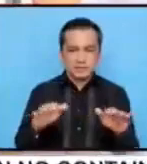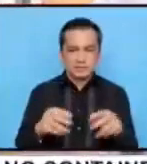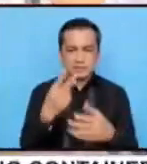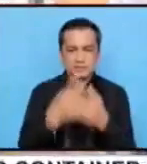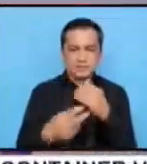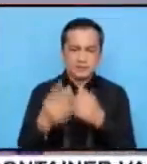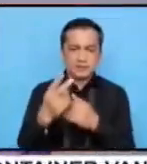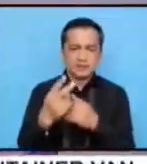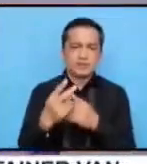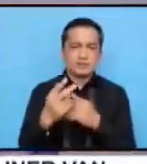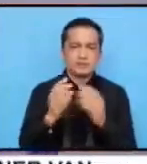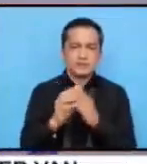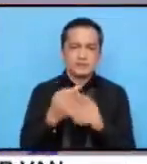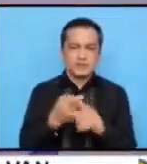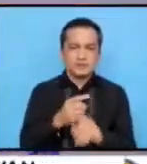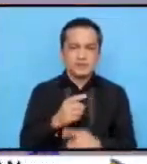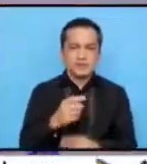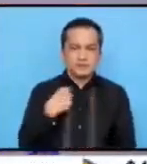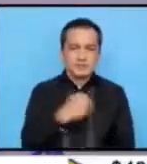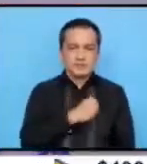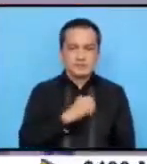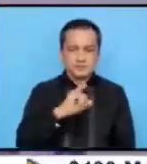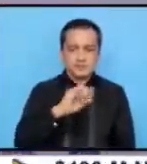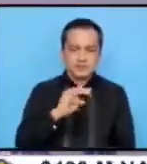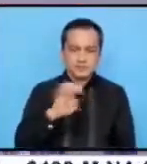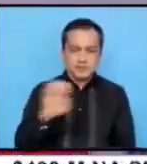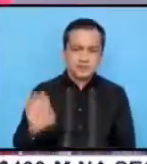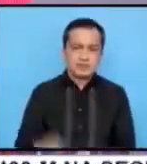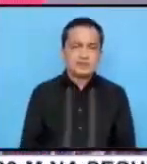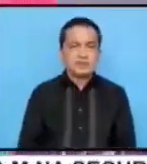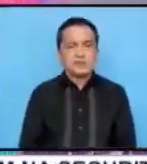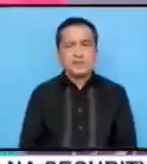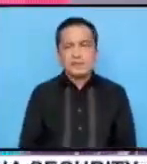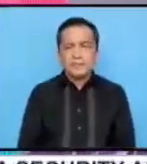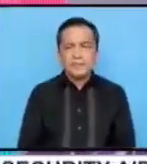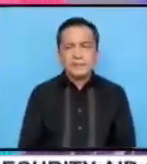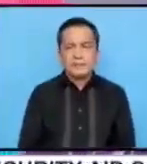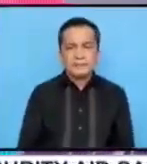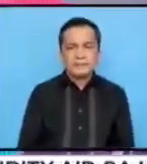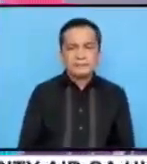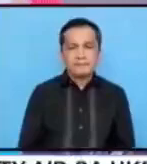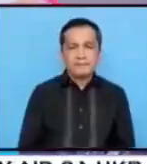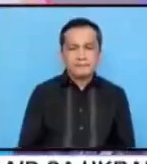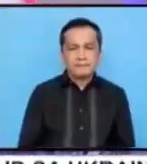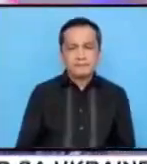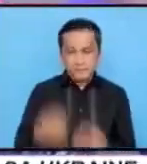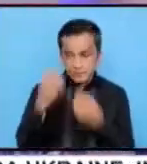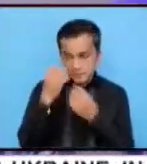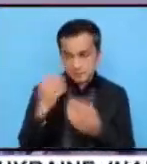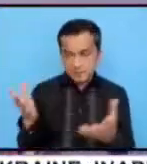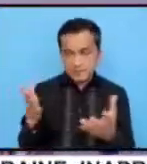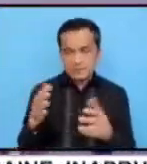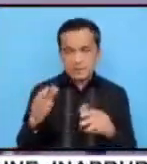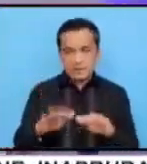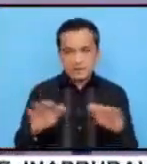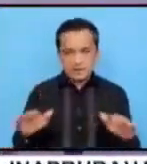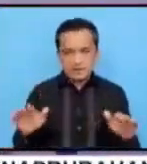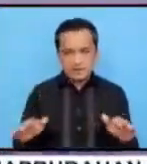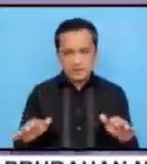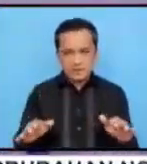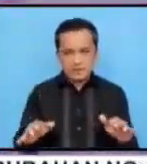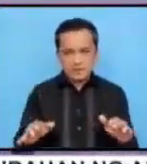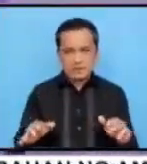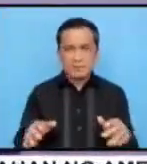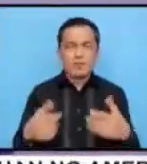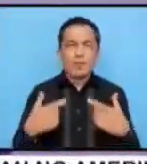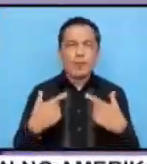Aimee Marcos. Hindi naman lingit sa kalaman na kataan ay medyo underweight.